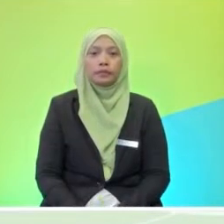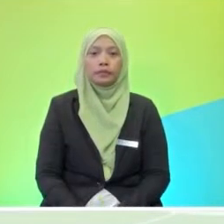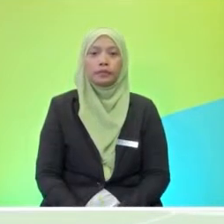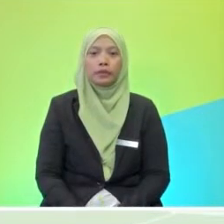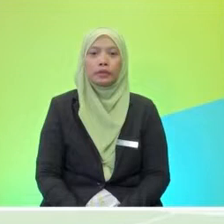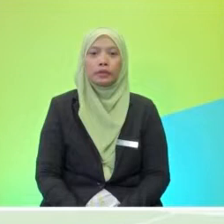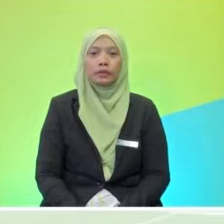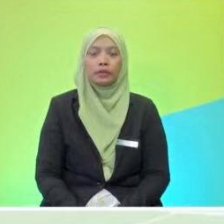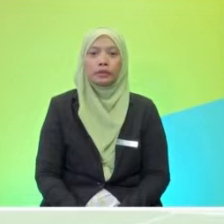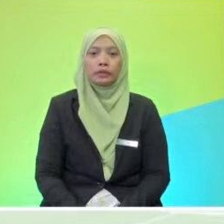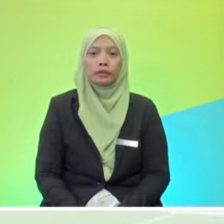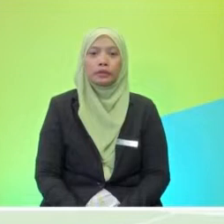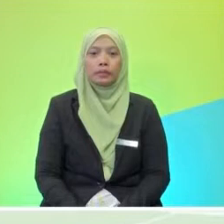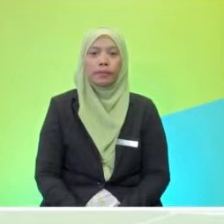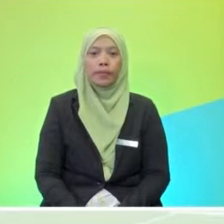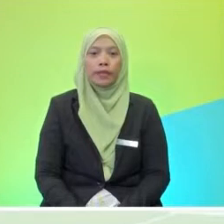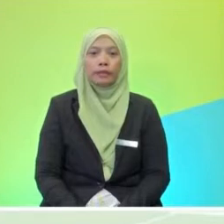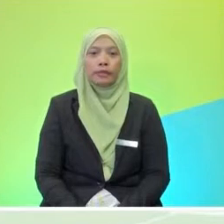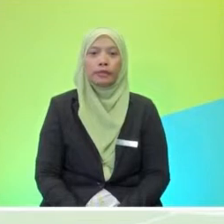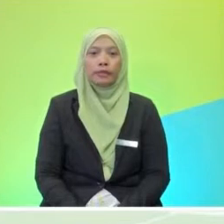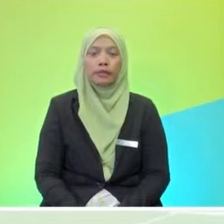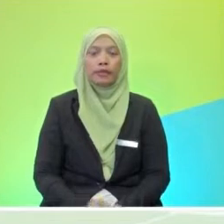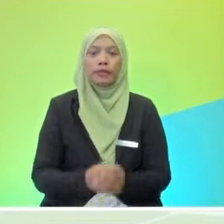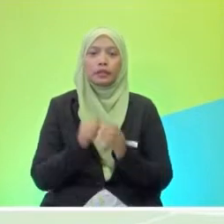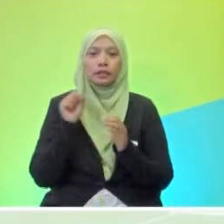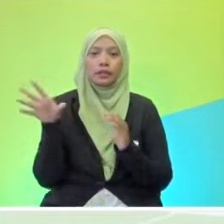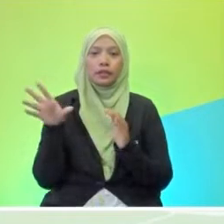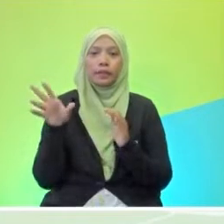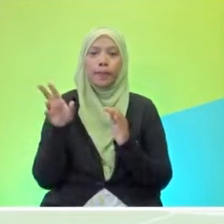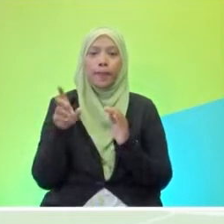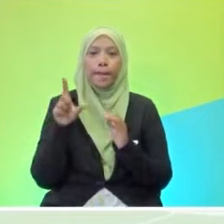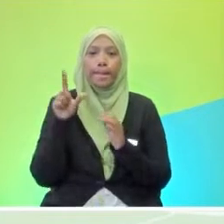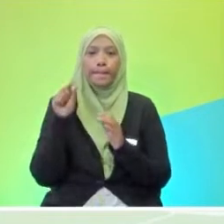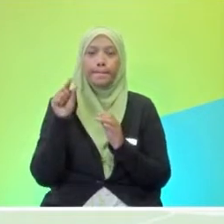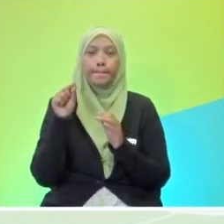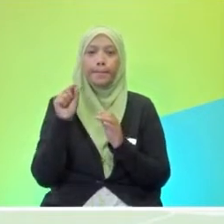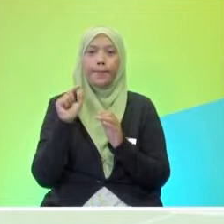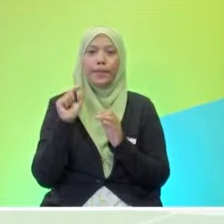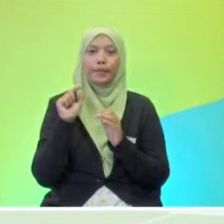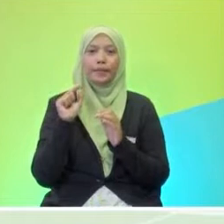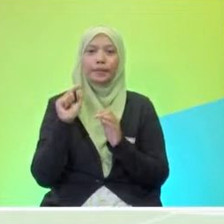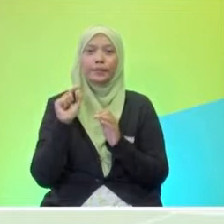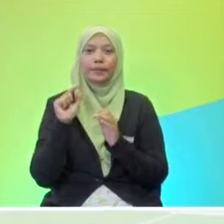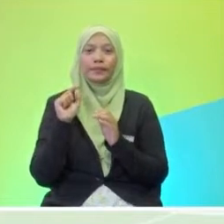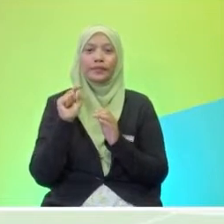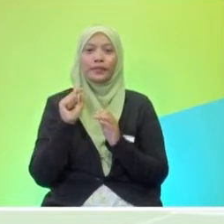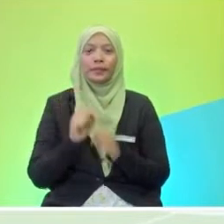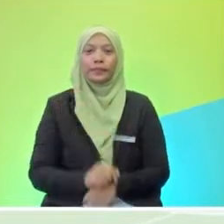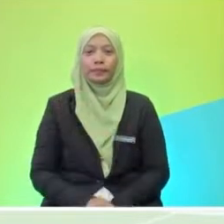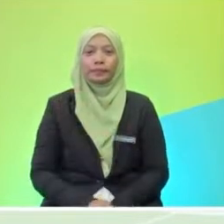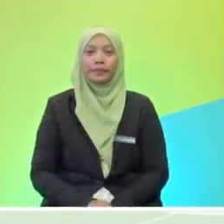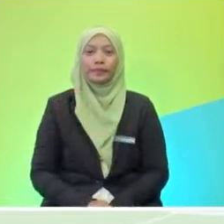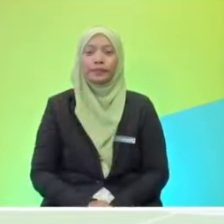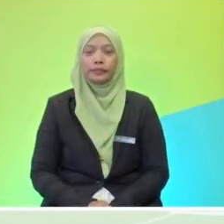sisa makanan sisa tanaman sisa hewan tuh adalah dua jenis sisa organik